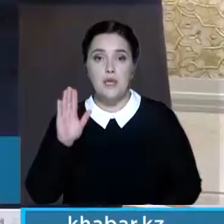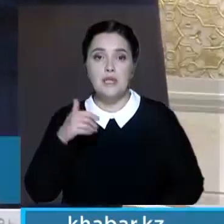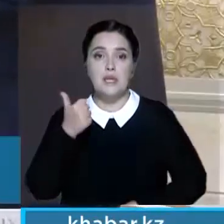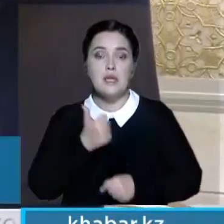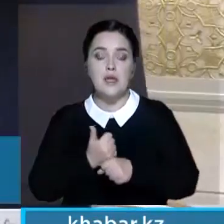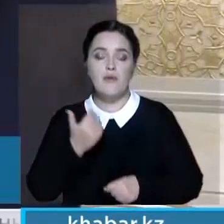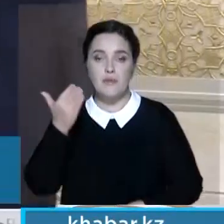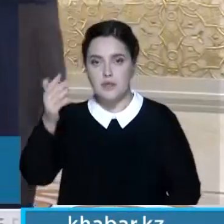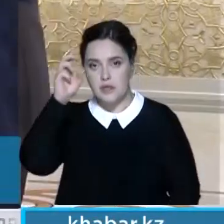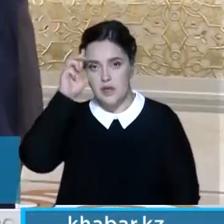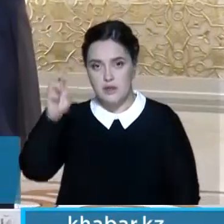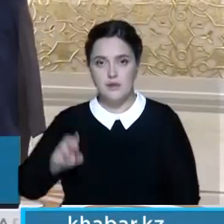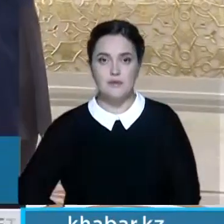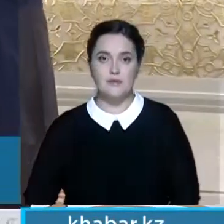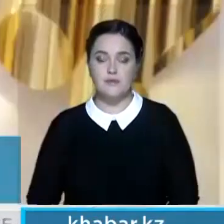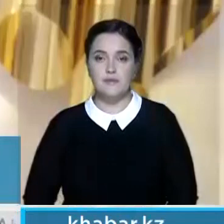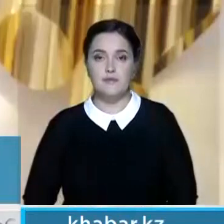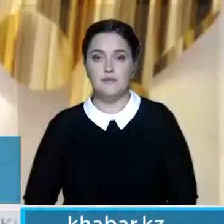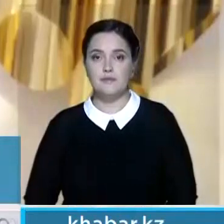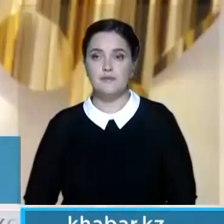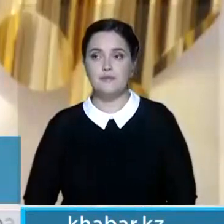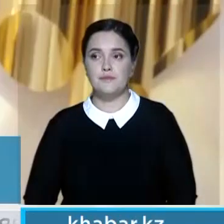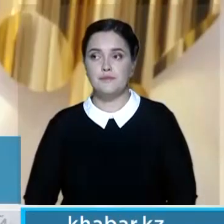и приветствия главам их стран.